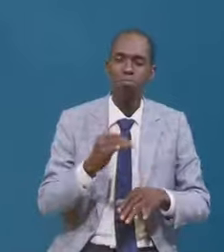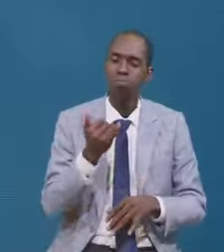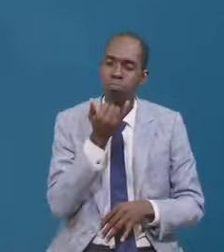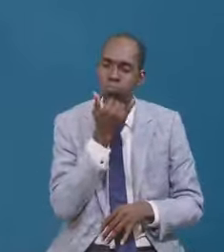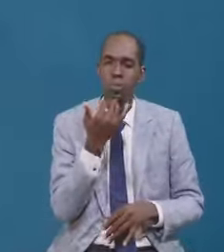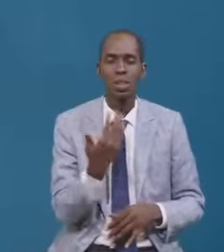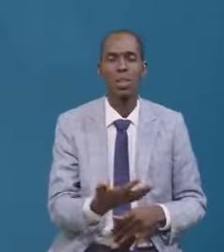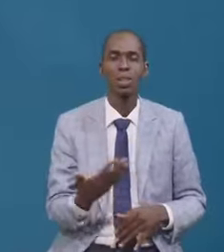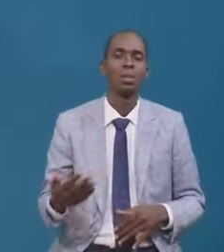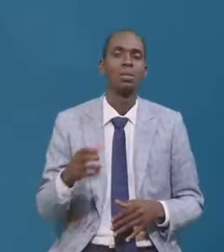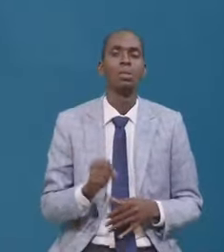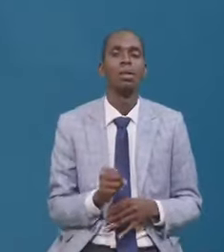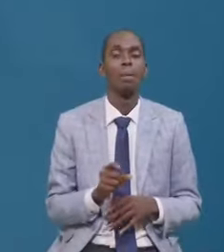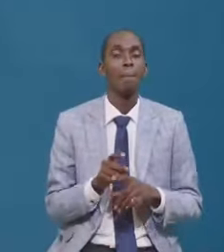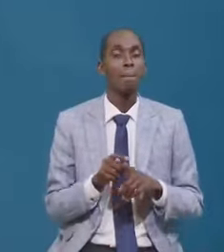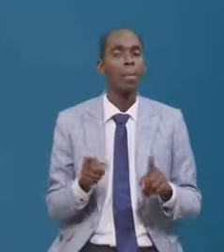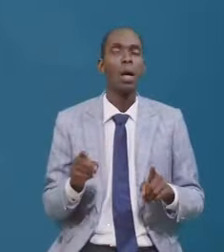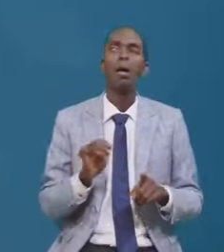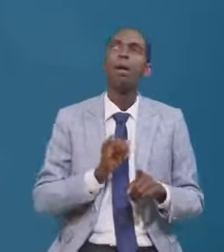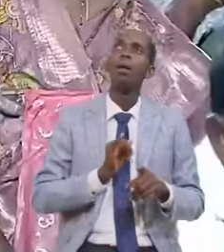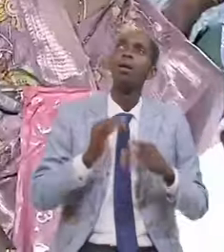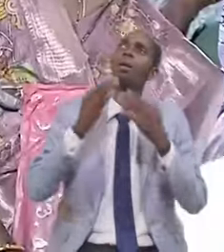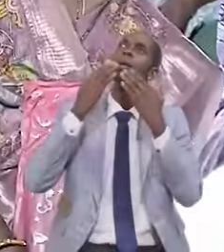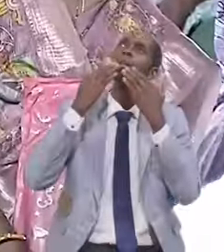చేశానని చెప్పండి. But I thank God,